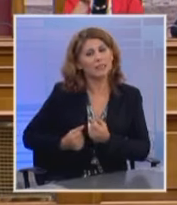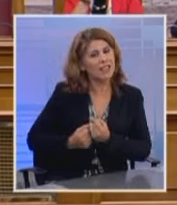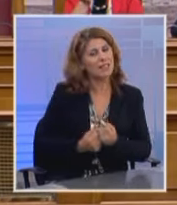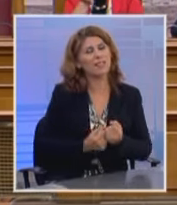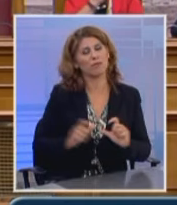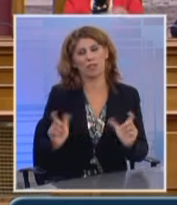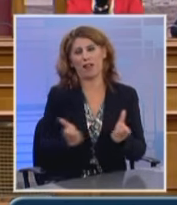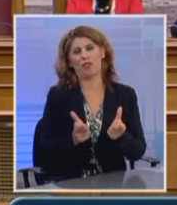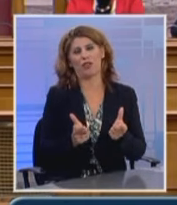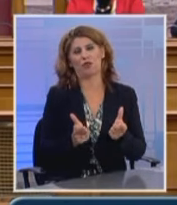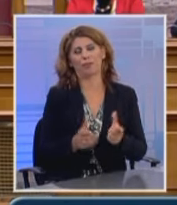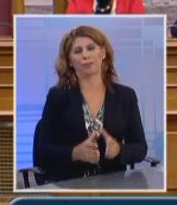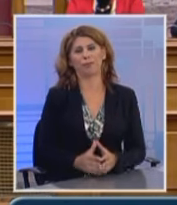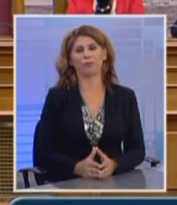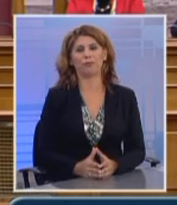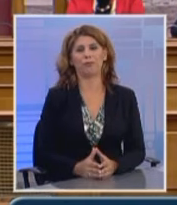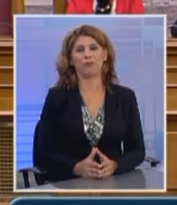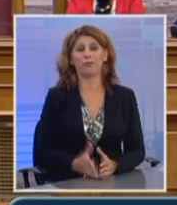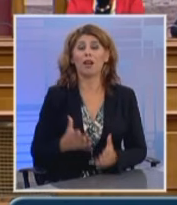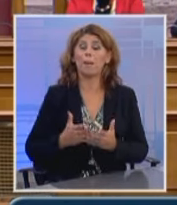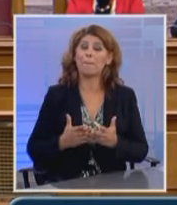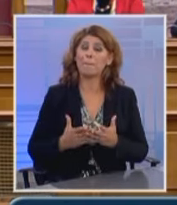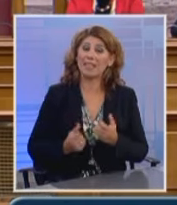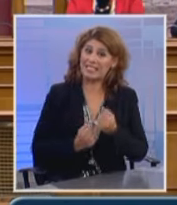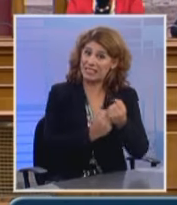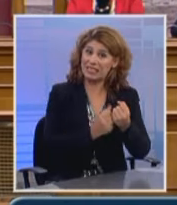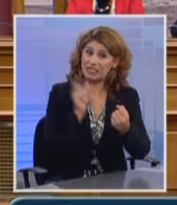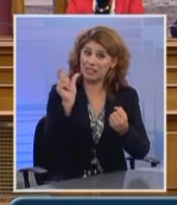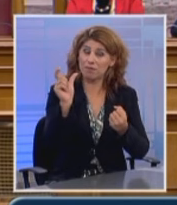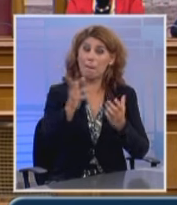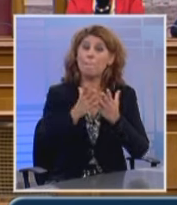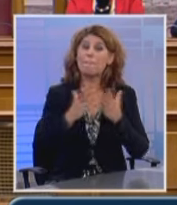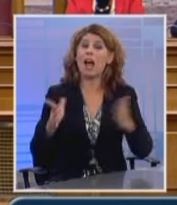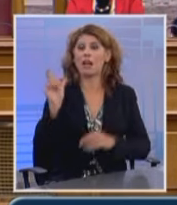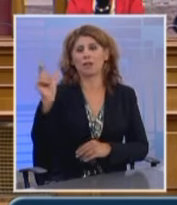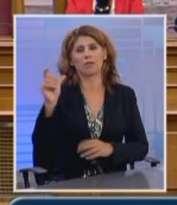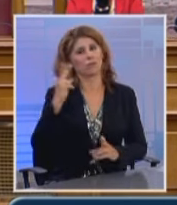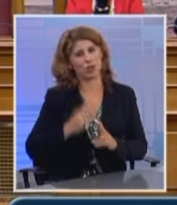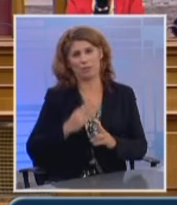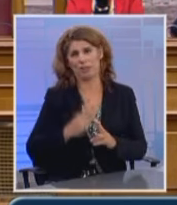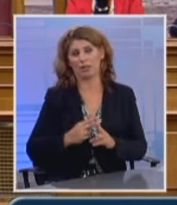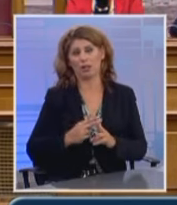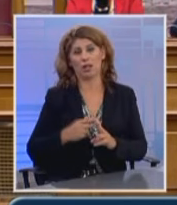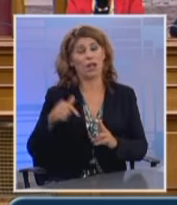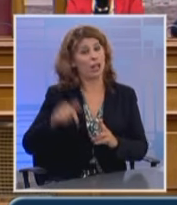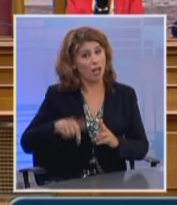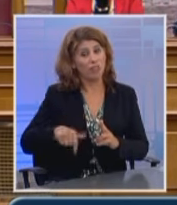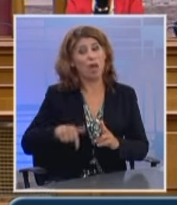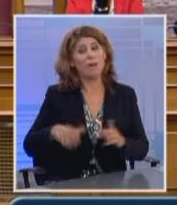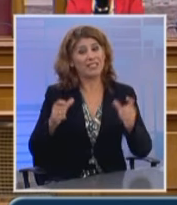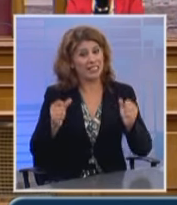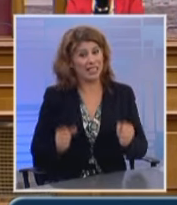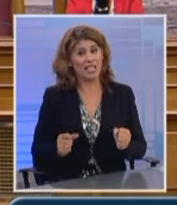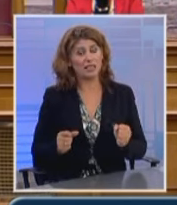ως έθνος. Στήριξη, μεγάλη λέξη, όσο και σημαντική. Εδώ, από αυτό το